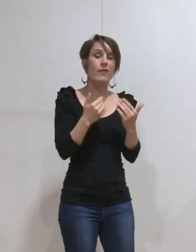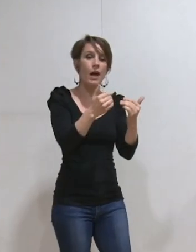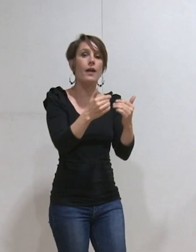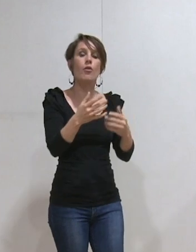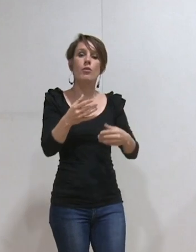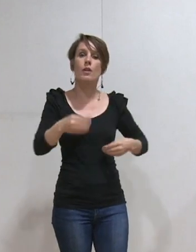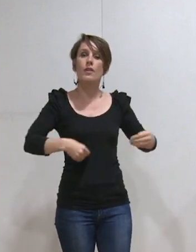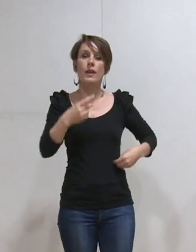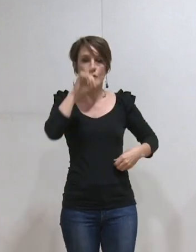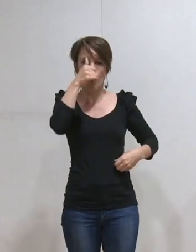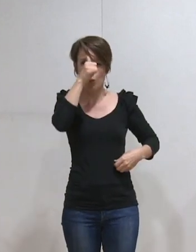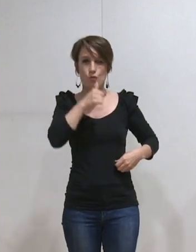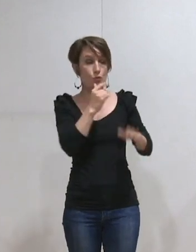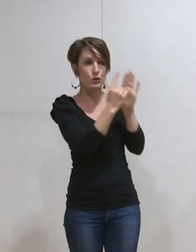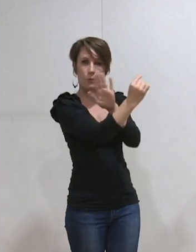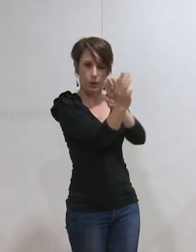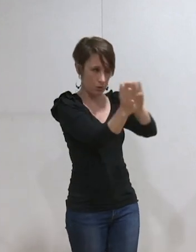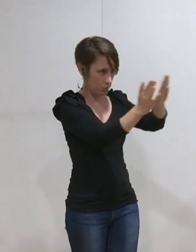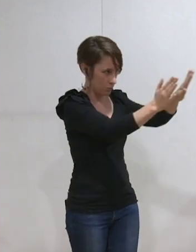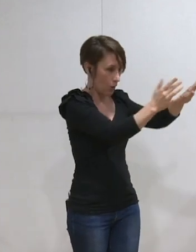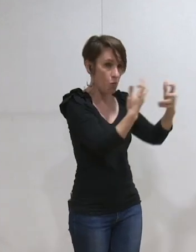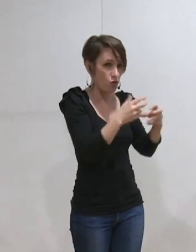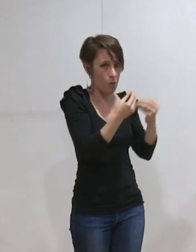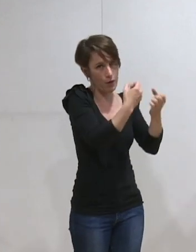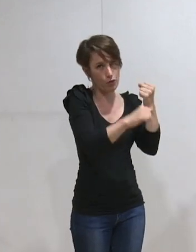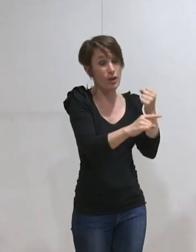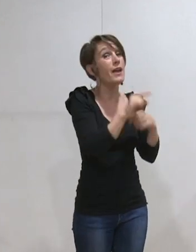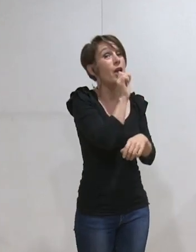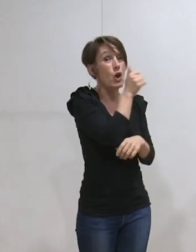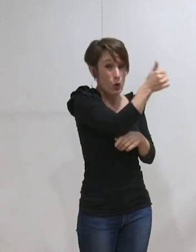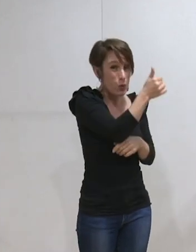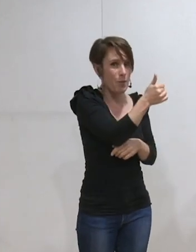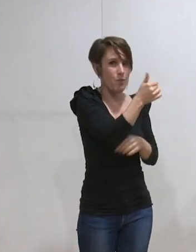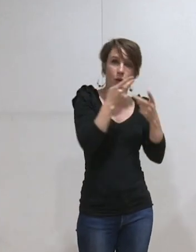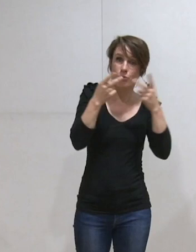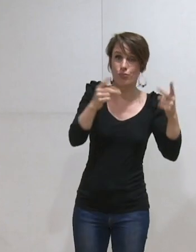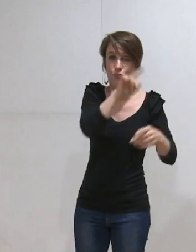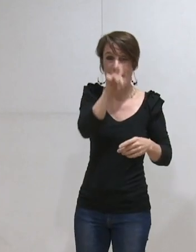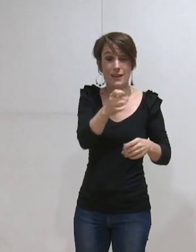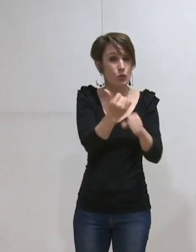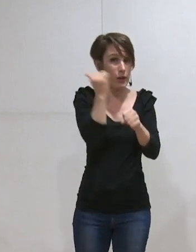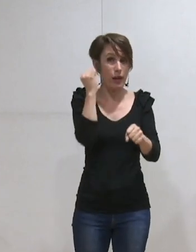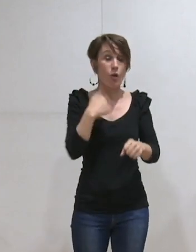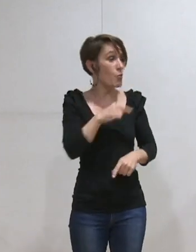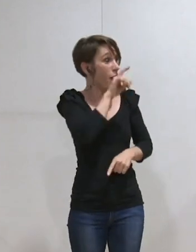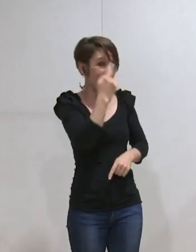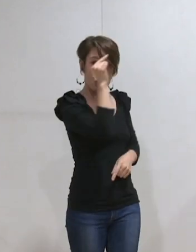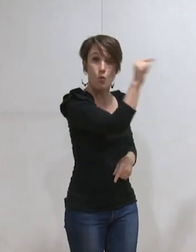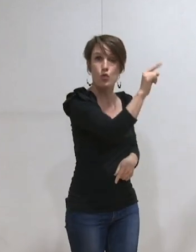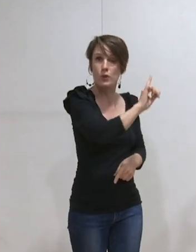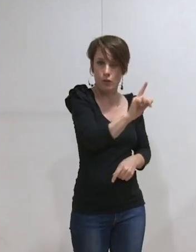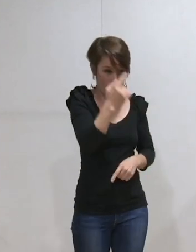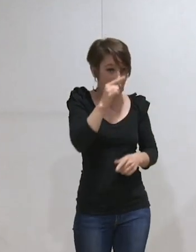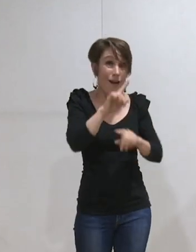lui qui posait cette question il y a 1 an et d'ailleurs ma question ne s'adresse pas à lui elle s'adresse à vous qui